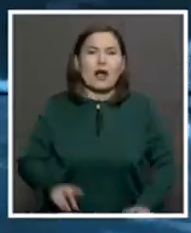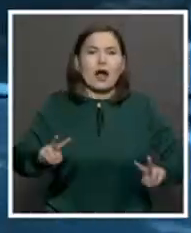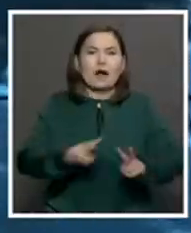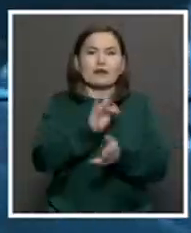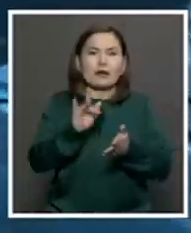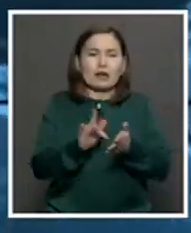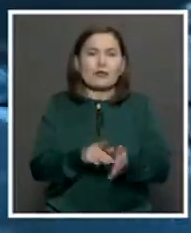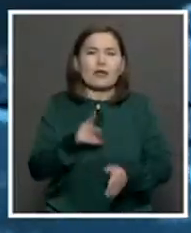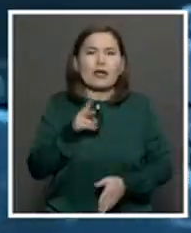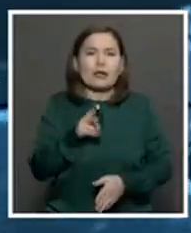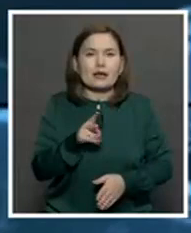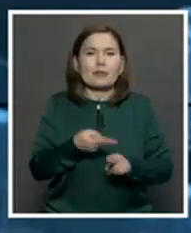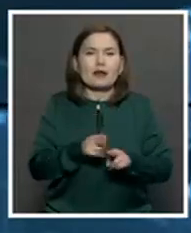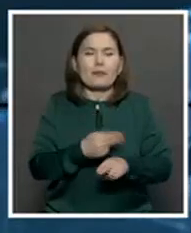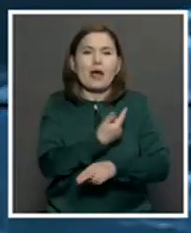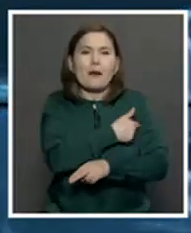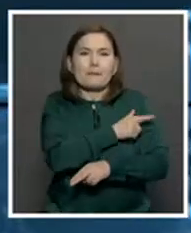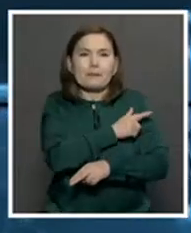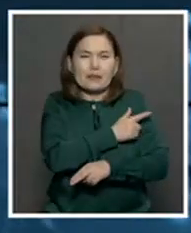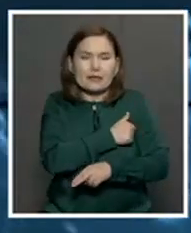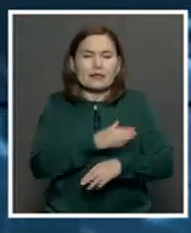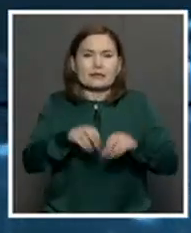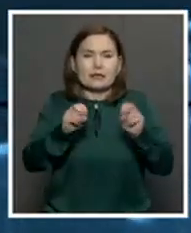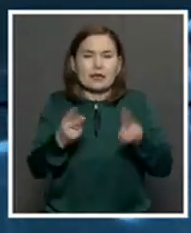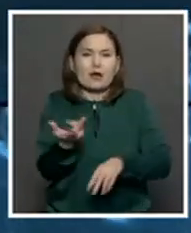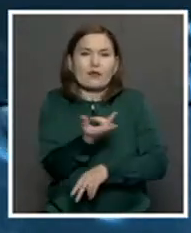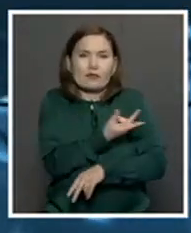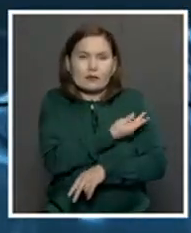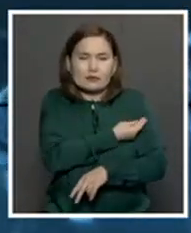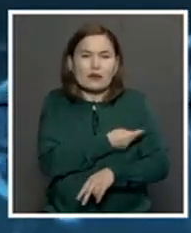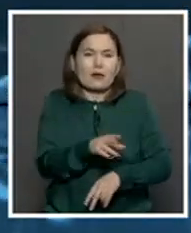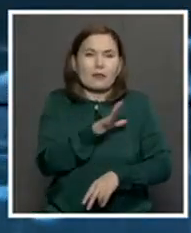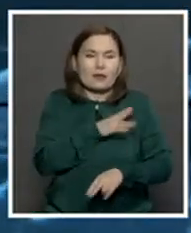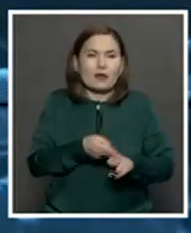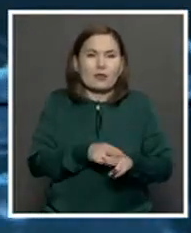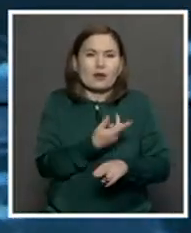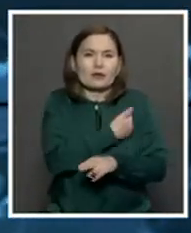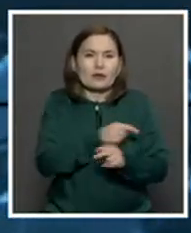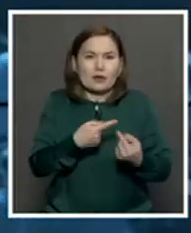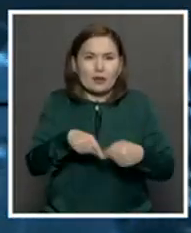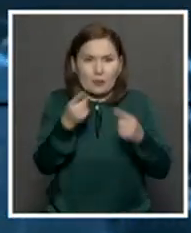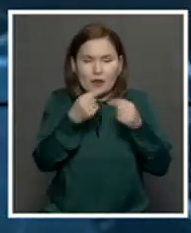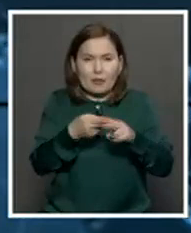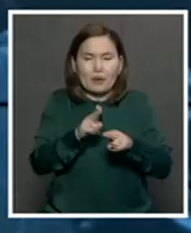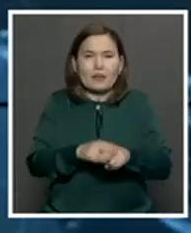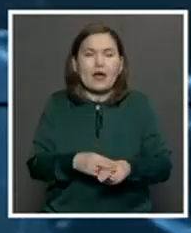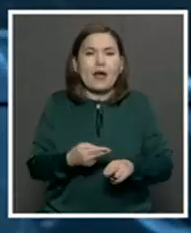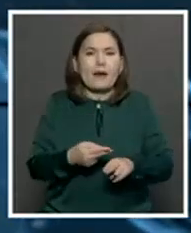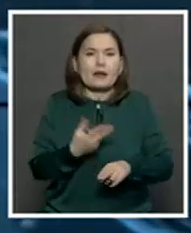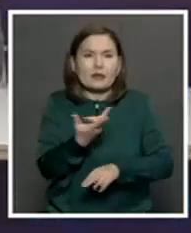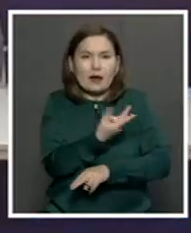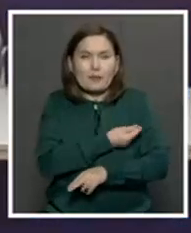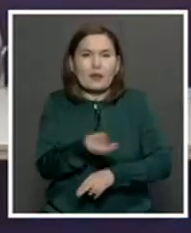Елордада 2000-ға жуық медицина қызметкері вакцина қабылдады. Бұл туралы қоғамдық денсаулық сақтау басқармасы хабарлады. Яғни алғашқы болып